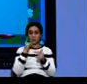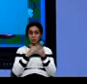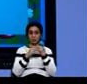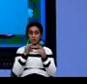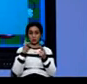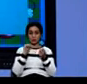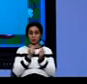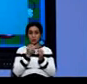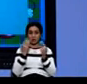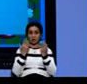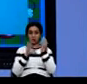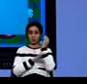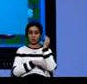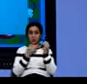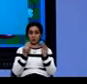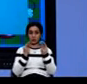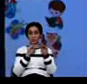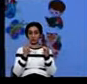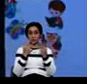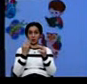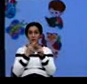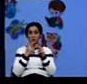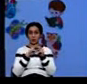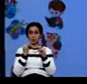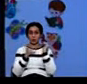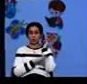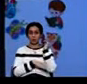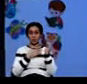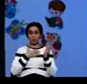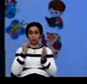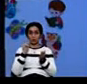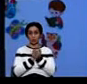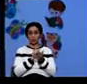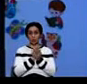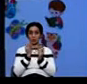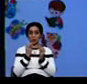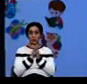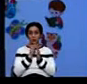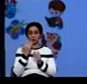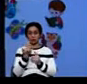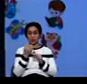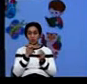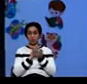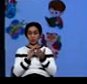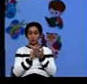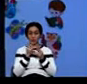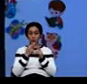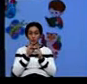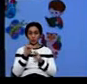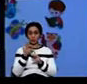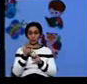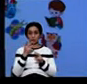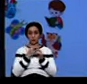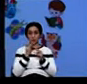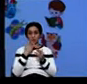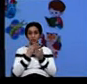Запомнили, какие окончания вы должны поставить? Потому что после нашего урока попрошу вас написать это